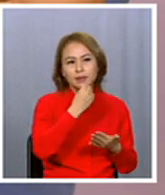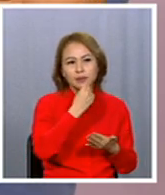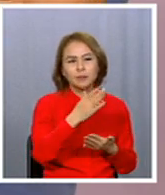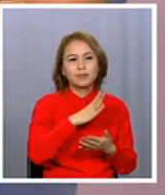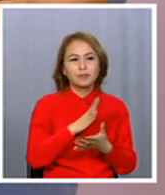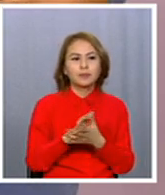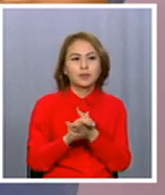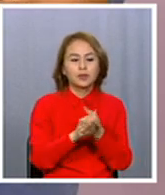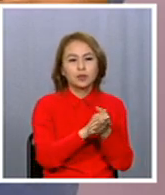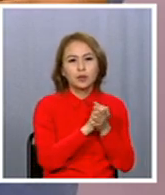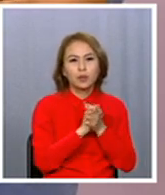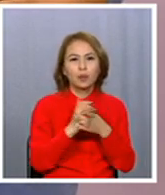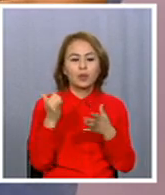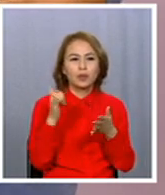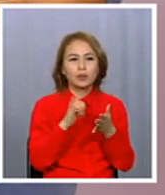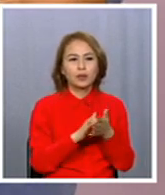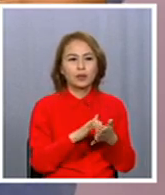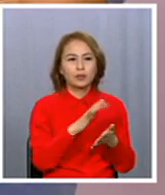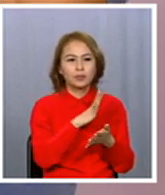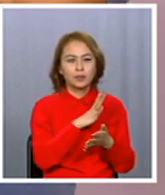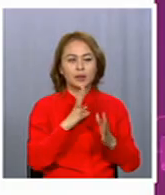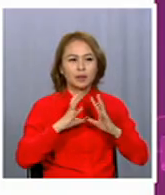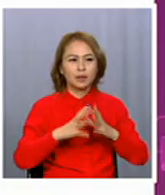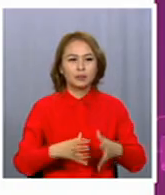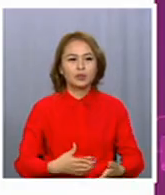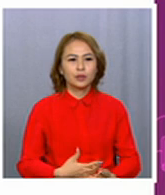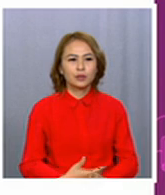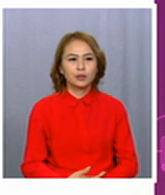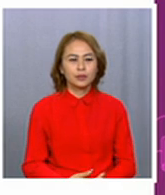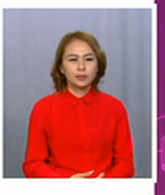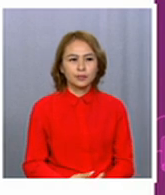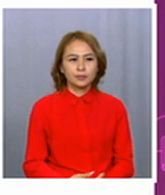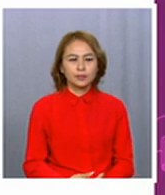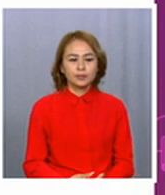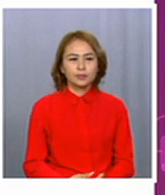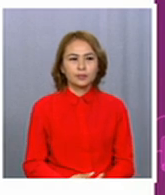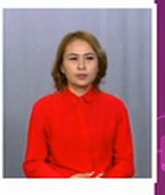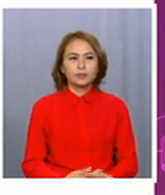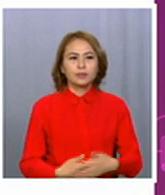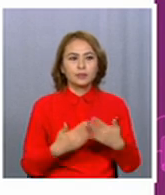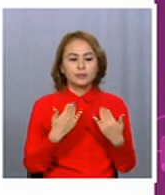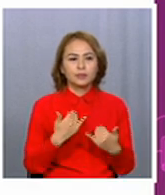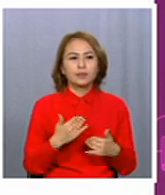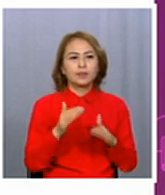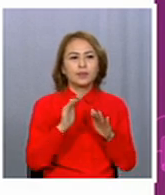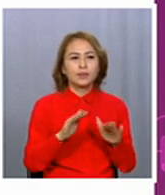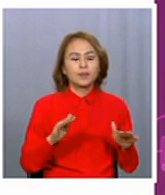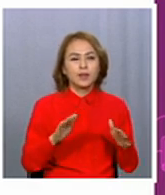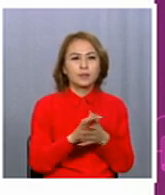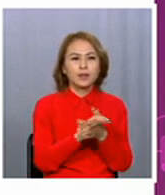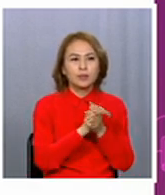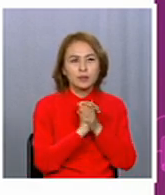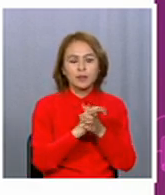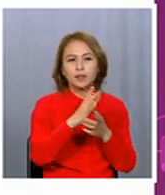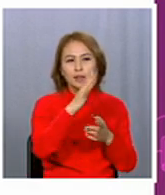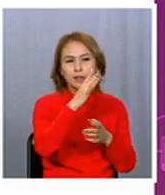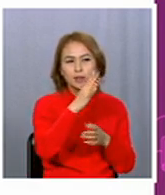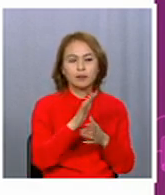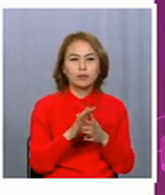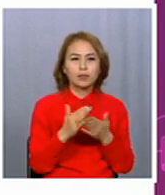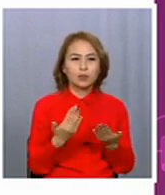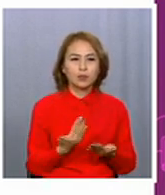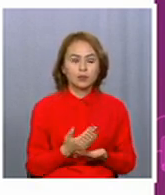және бейбітшілік орнаған ғаламшар екен. Ал енді балалар, бүгінгі біздің бейбіт заман туралы, бейбітшілік